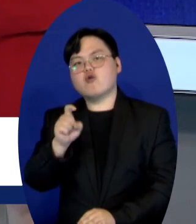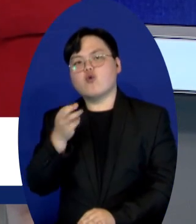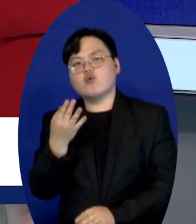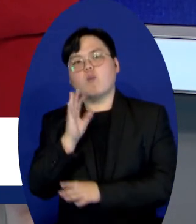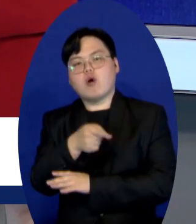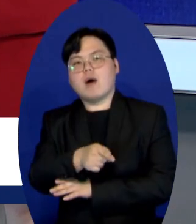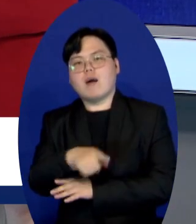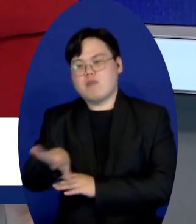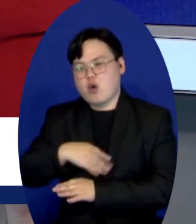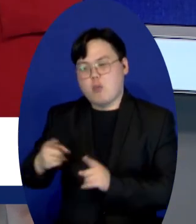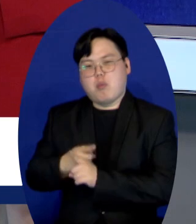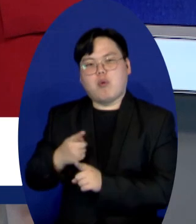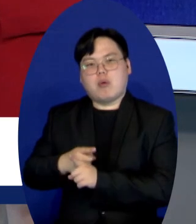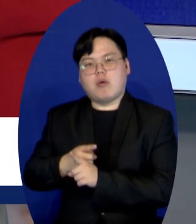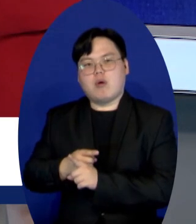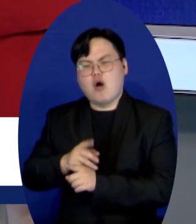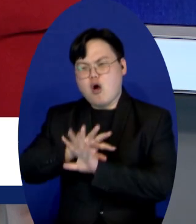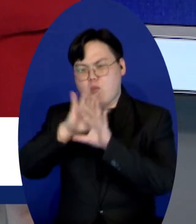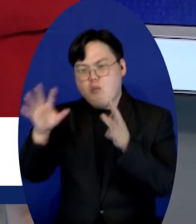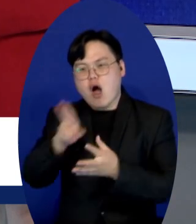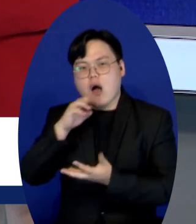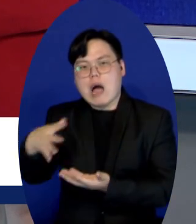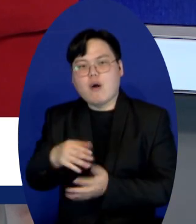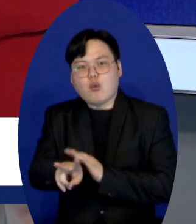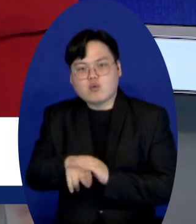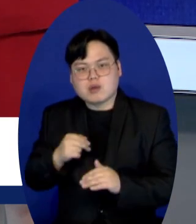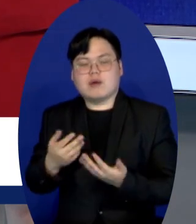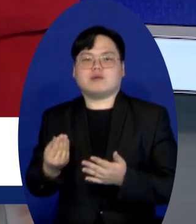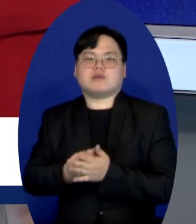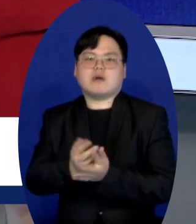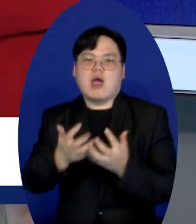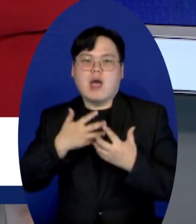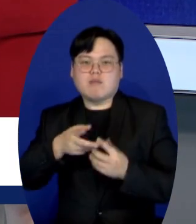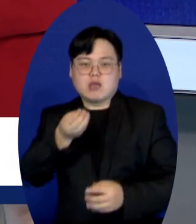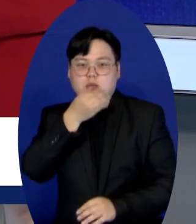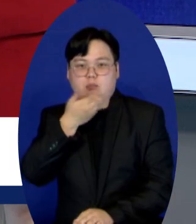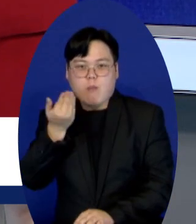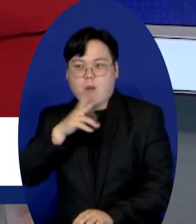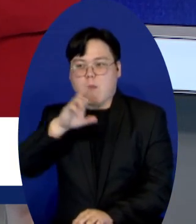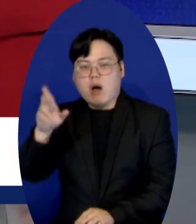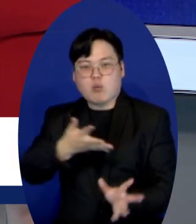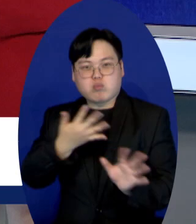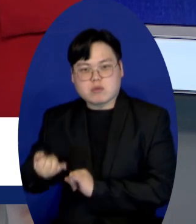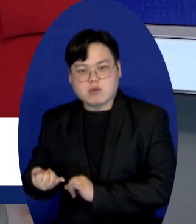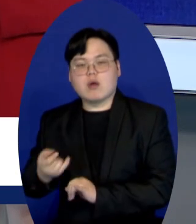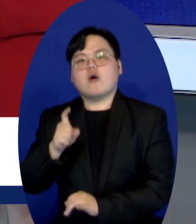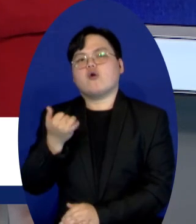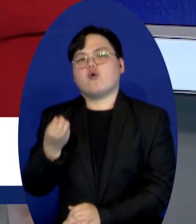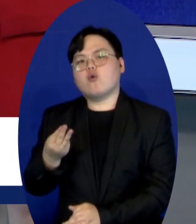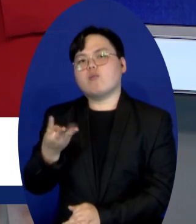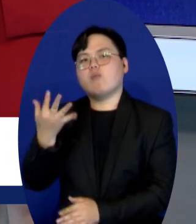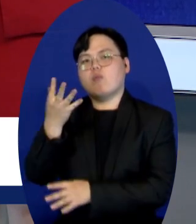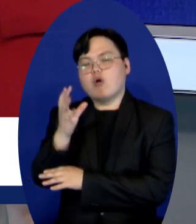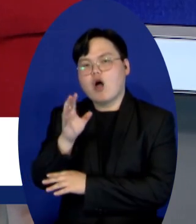байдаг. За бидний буруутай үйл ажиллагаа байгаль экологийн одоо тэнцвэргүй байдлыг бий болохоос гадна за хуш одоо аим модноос хүнс